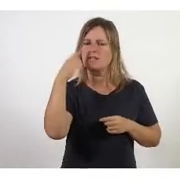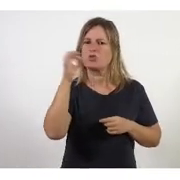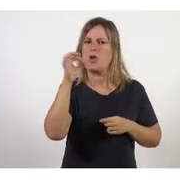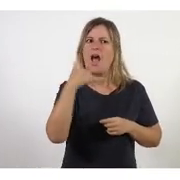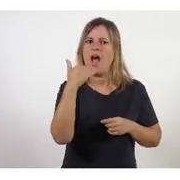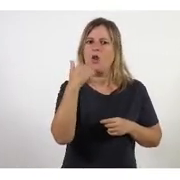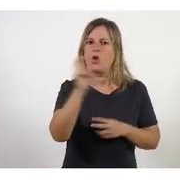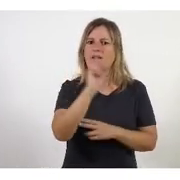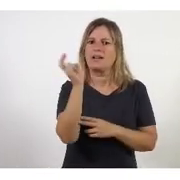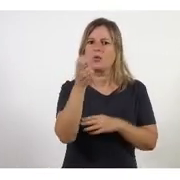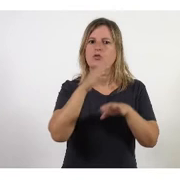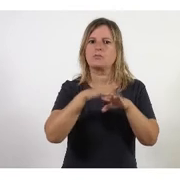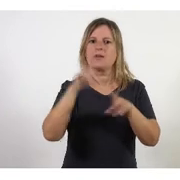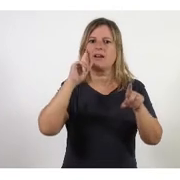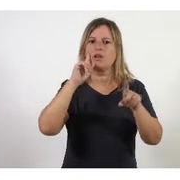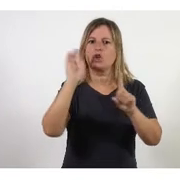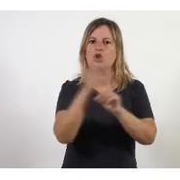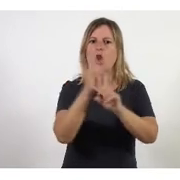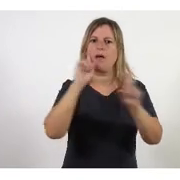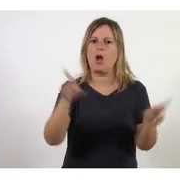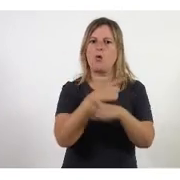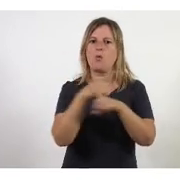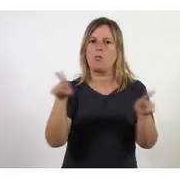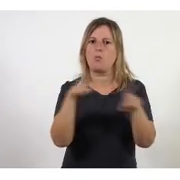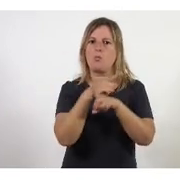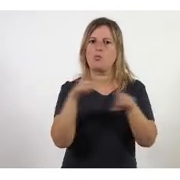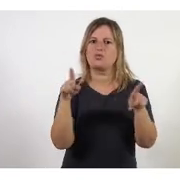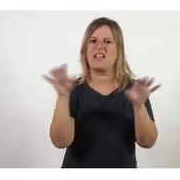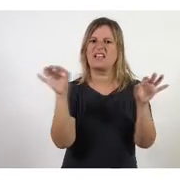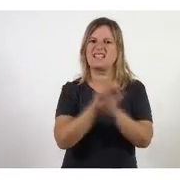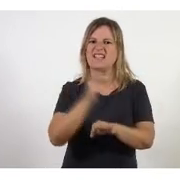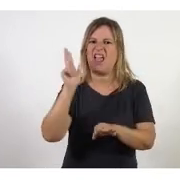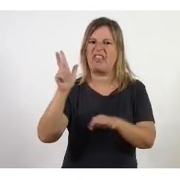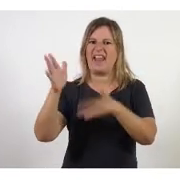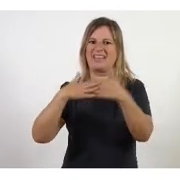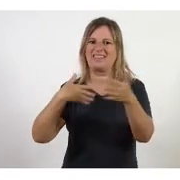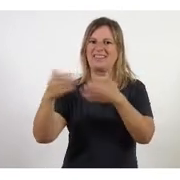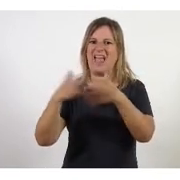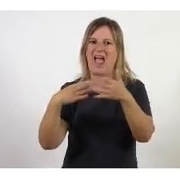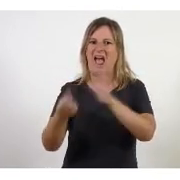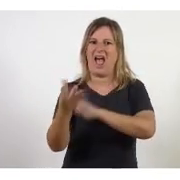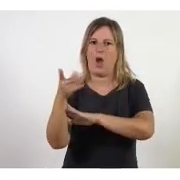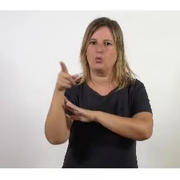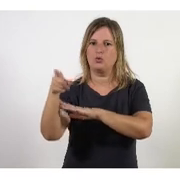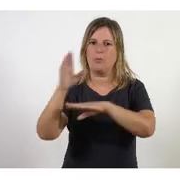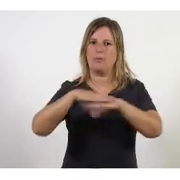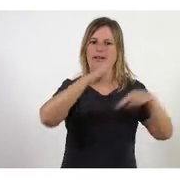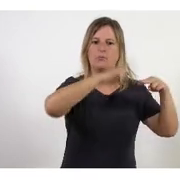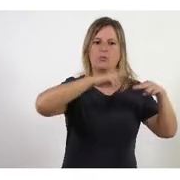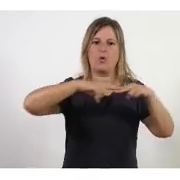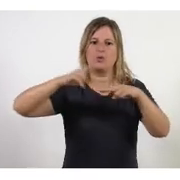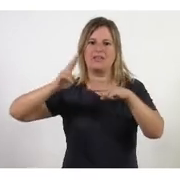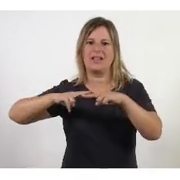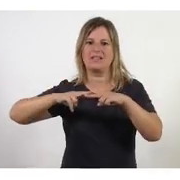recurs per trobar músiques lliures de drets d'autor o que puguin ser utilitzades per, tant pels muntatges d'imatges, com deies, com